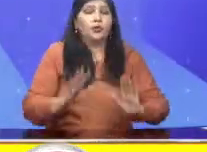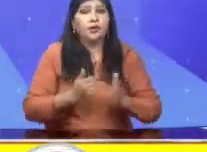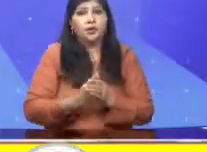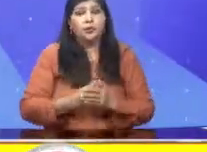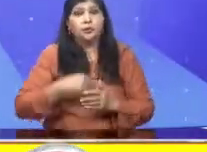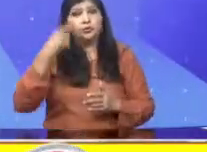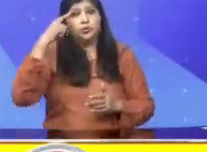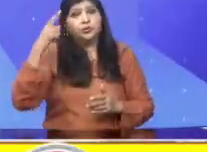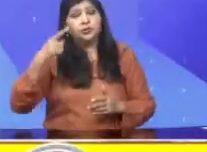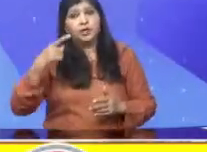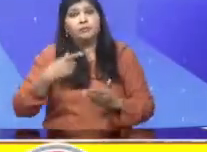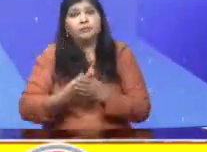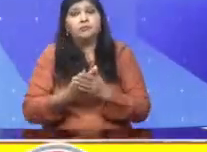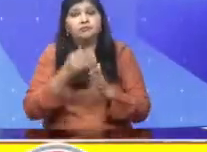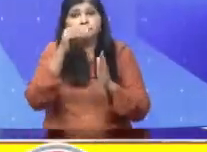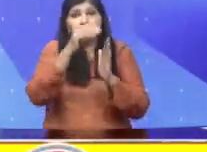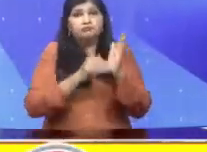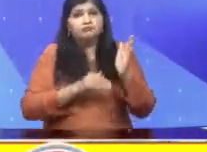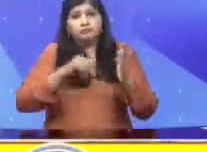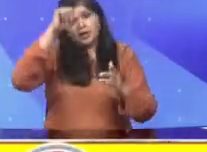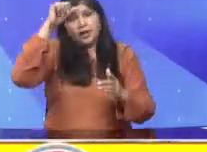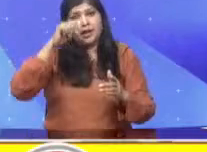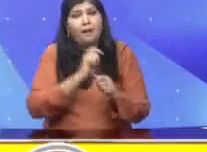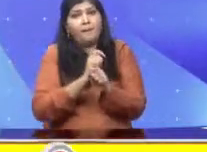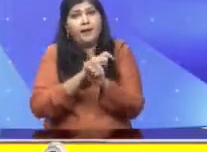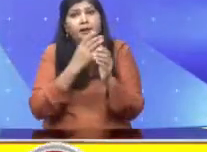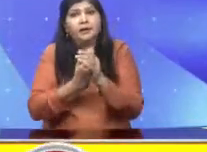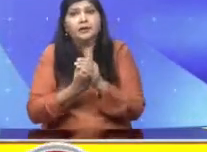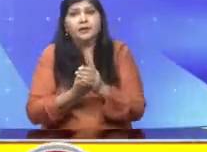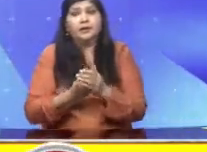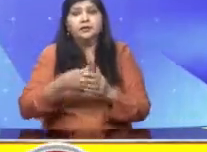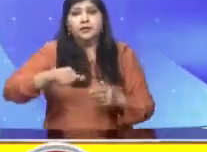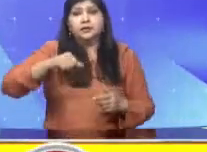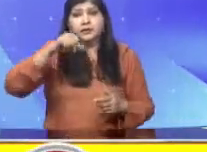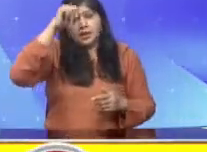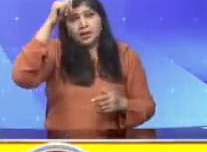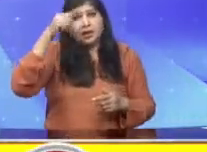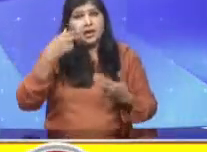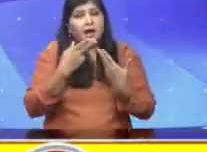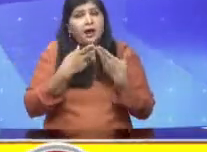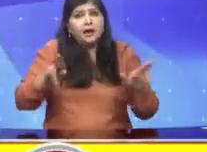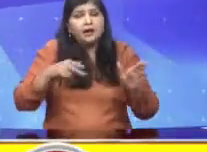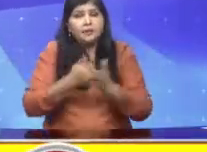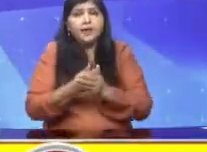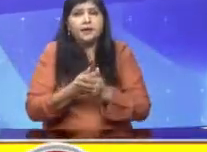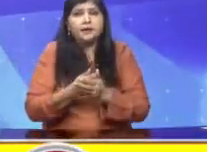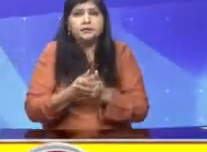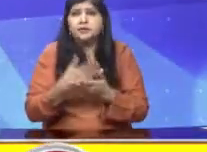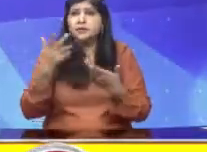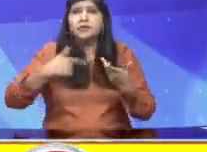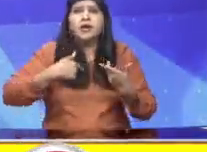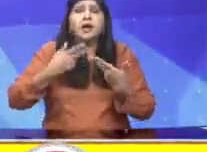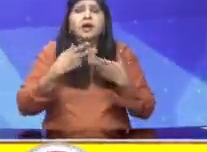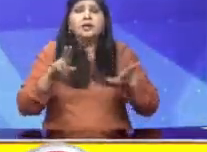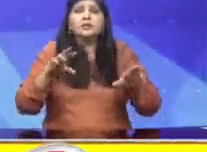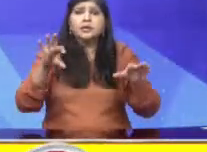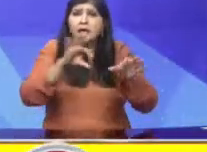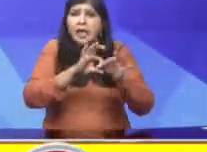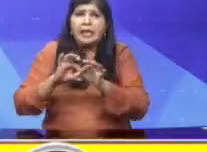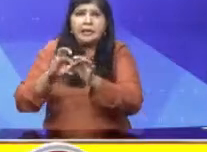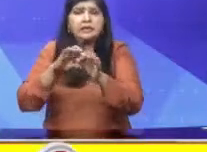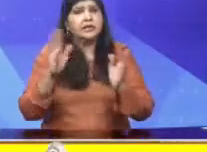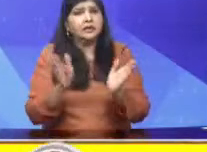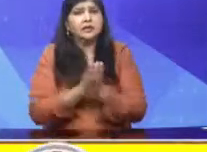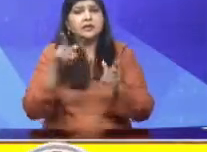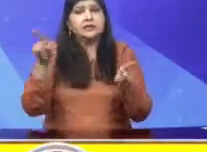सपनों का देश बनाना जैसे देश की आजहादी के मतवाले स्वतंतरता के लिए एकजूट हो गए थे